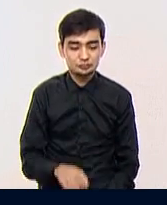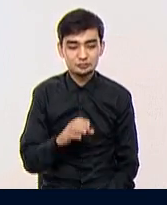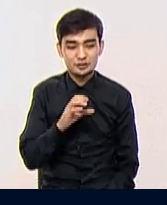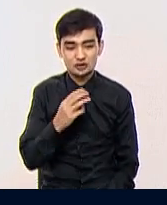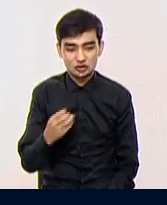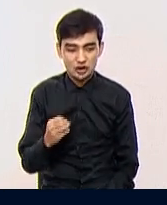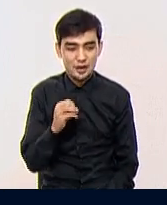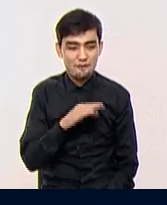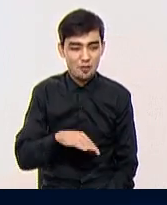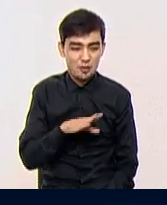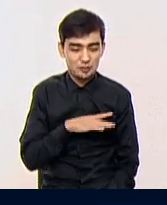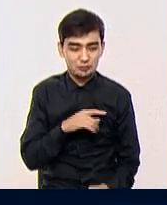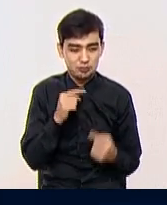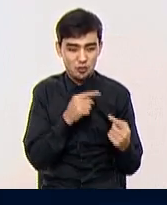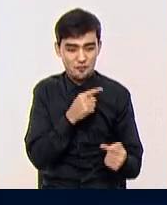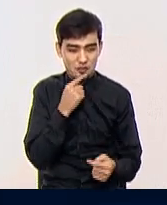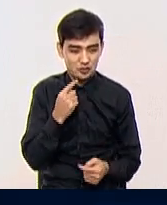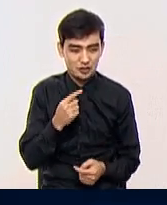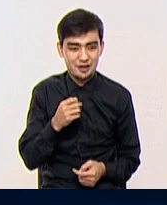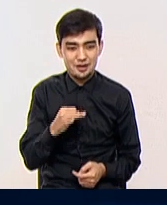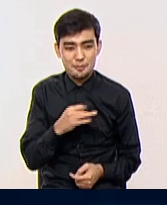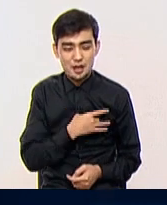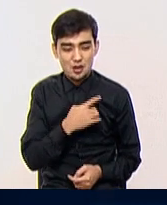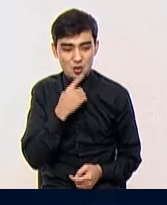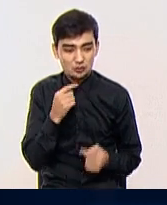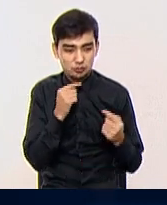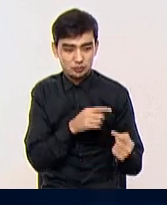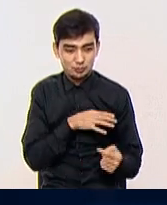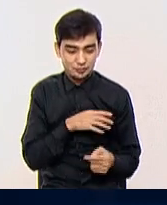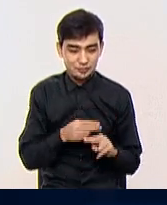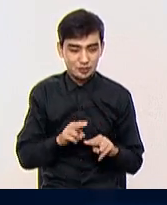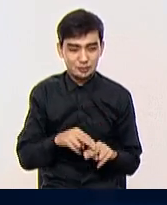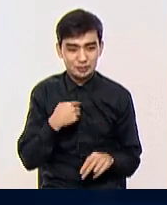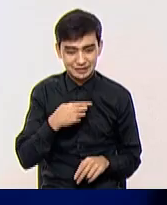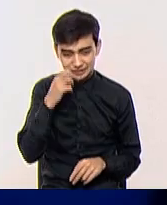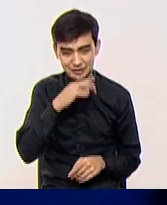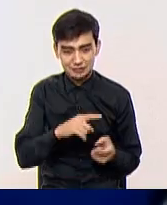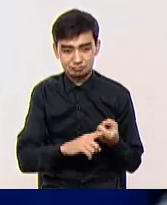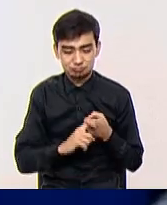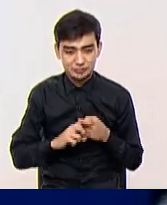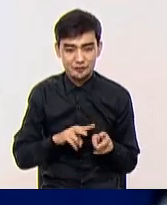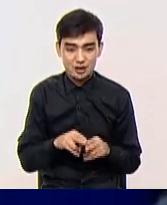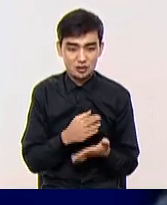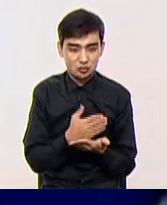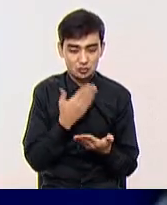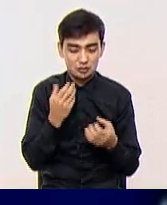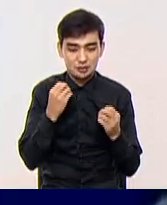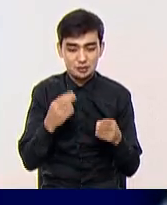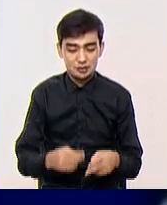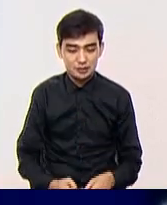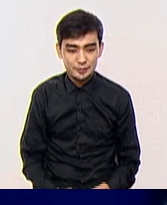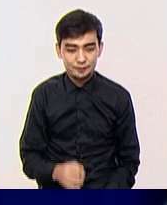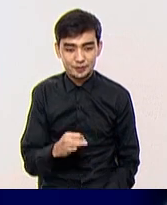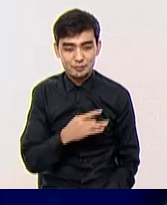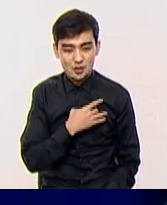европа вводили в этом году против россии беларуси как сказались в целом на нашей стране против беларуси нет все таки